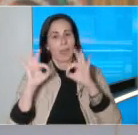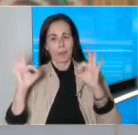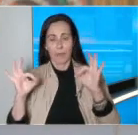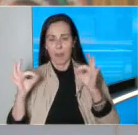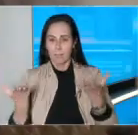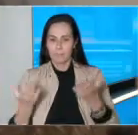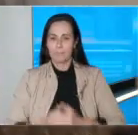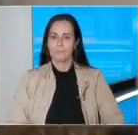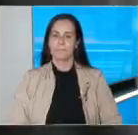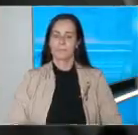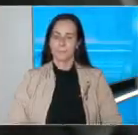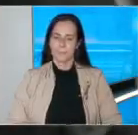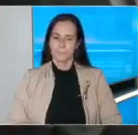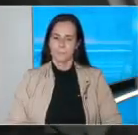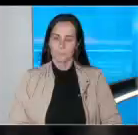עם הכותרות של היום.